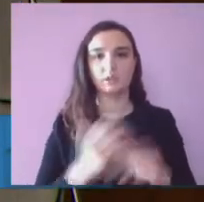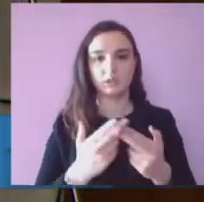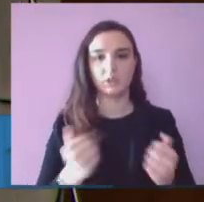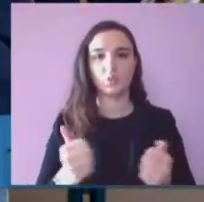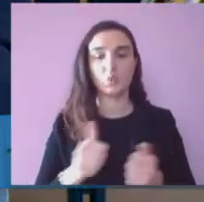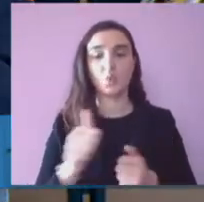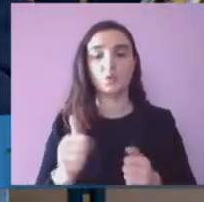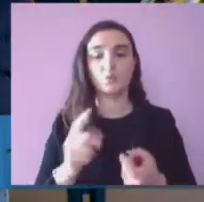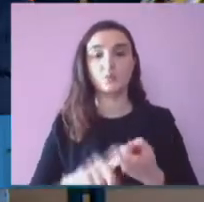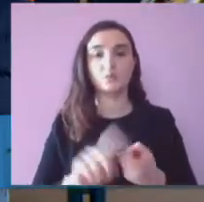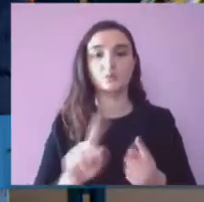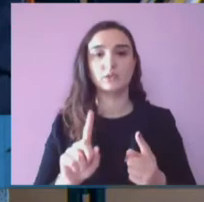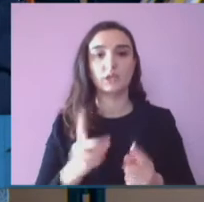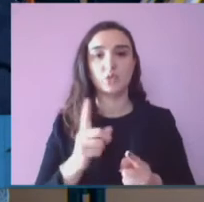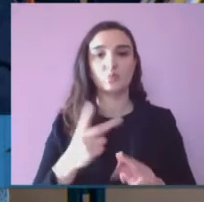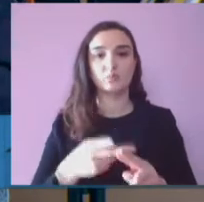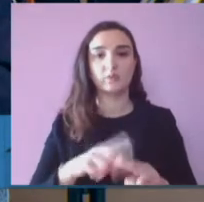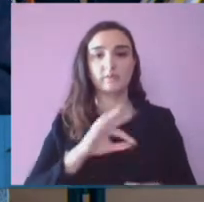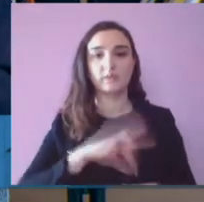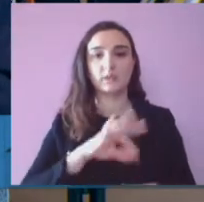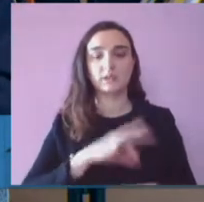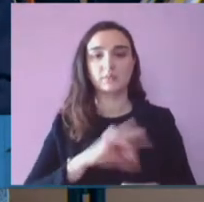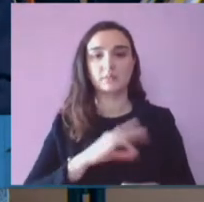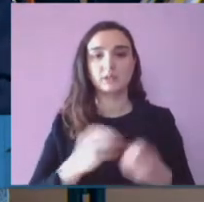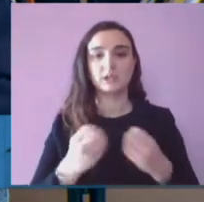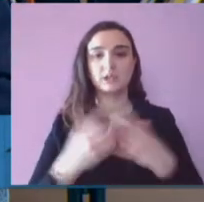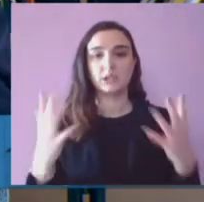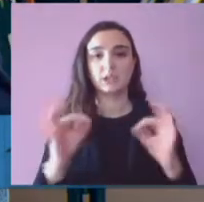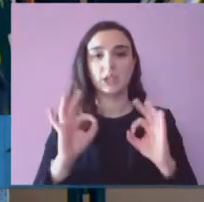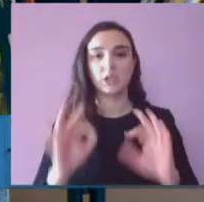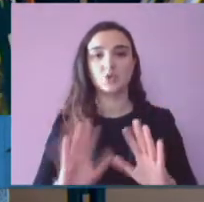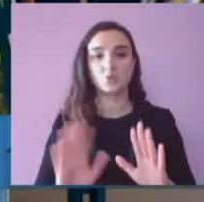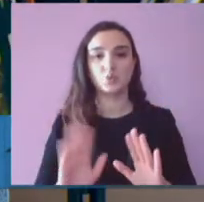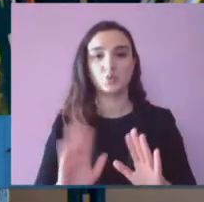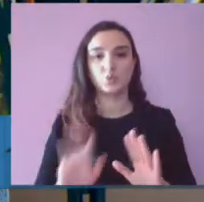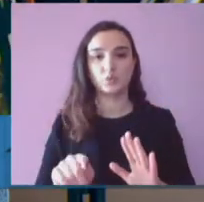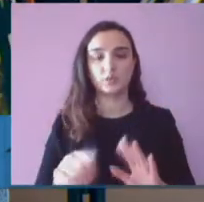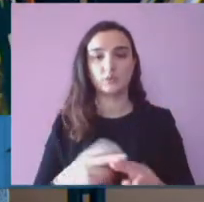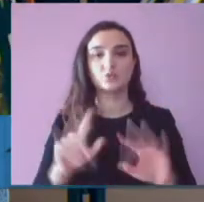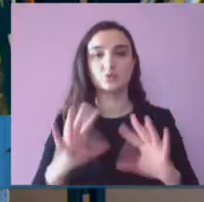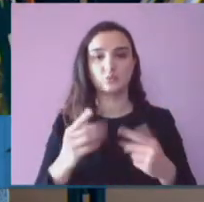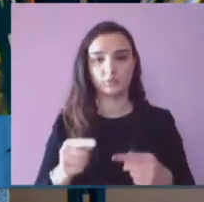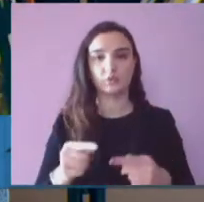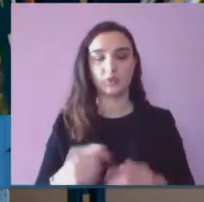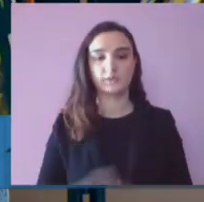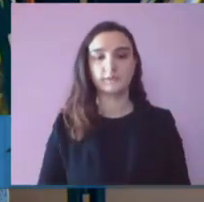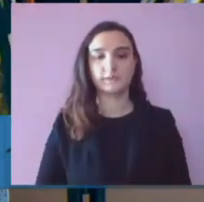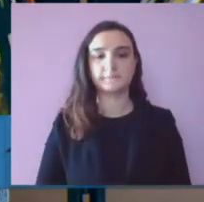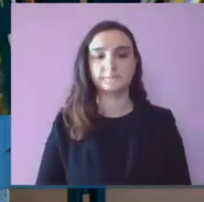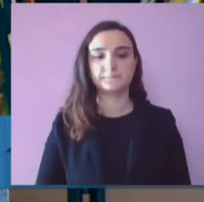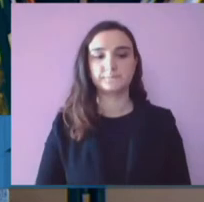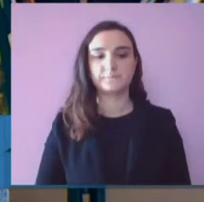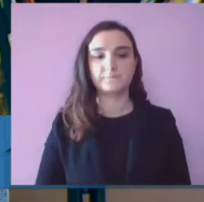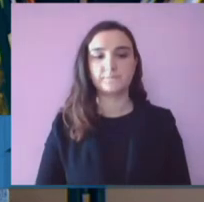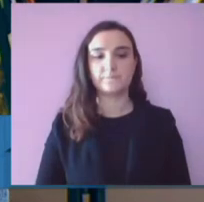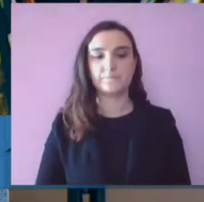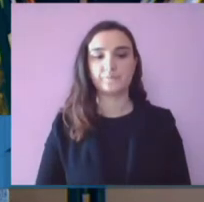გამოვიყენებთ. ამიტომ რატო ვიყენებთ სინათლეს არასწორად, სინათლეს ამ შემთხვევაში ელექტრონულს, ხო? ან სხვადასხვა